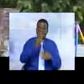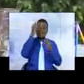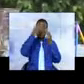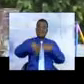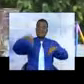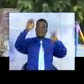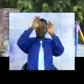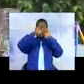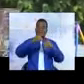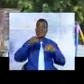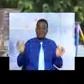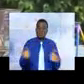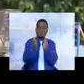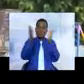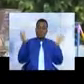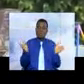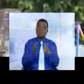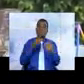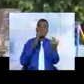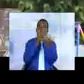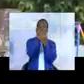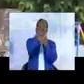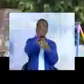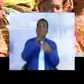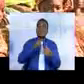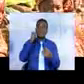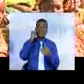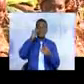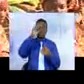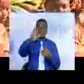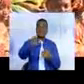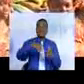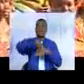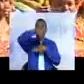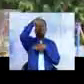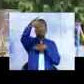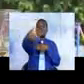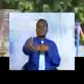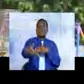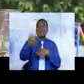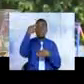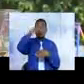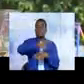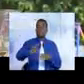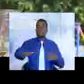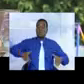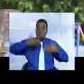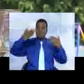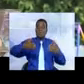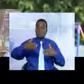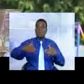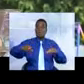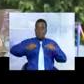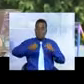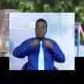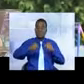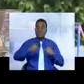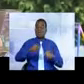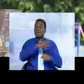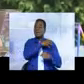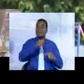mérite d'être encouragé à travers ses femmes. Ensuite, pour votre courage et votre sens élevé